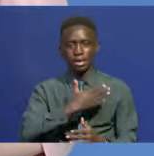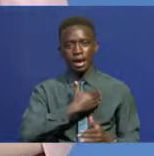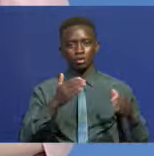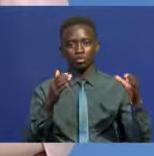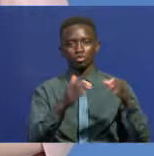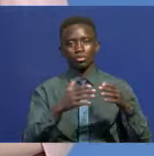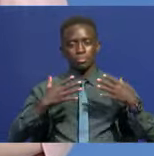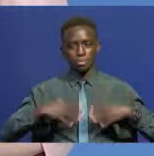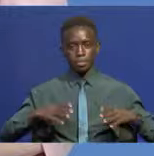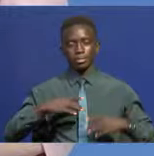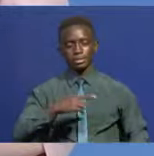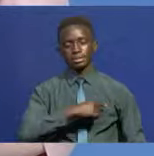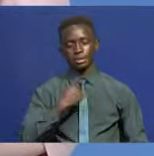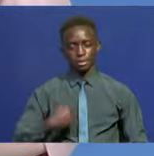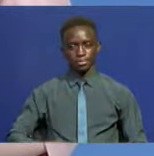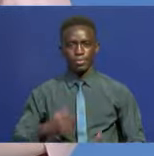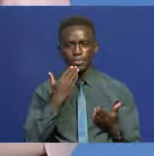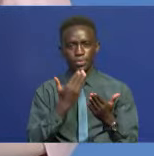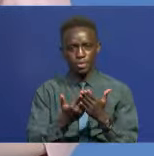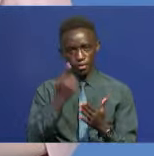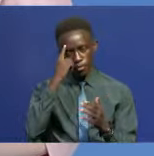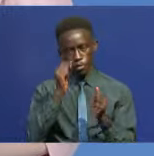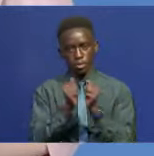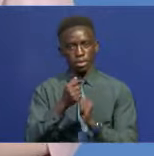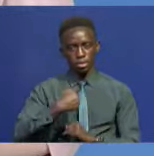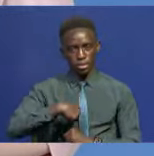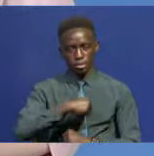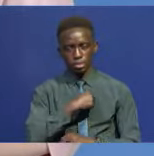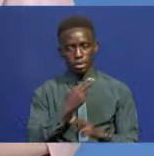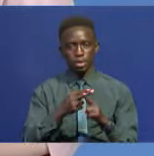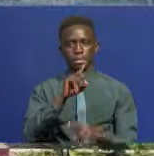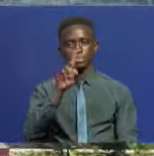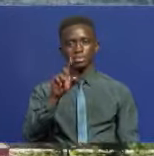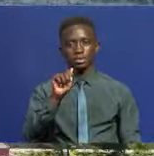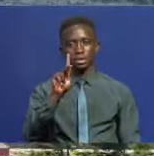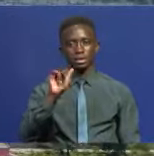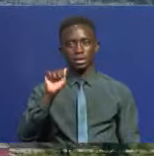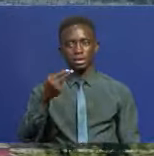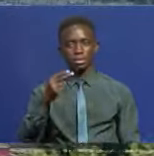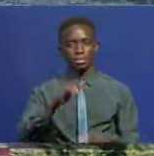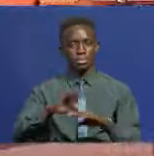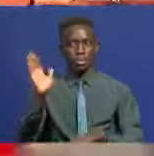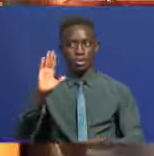ya China. Asante kwa kuwa nami. Mimi ni Zakia Peng. Kwa heri.